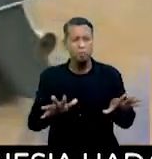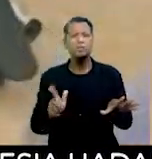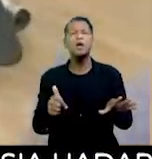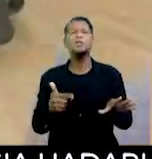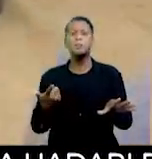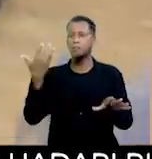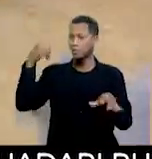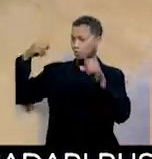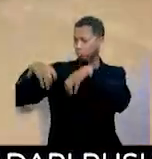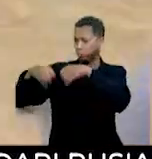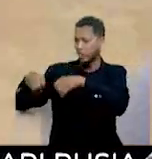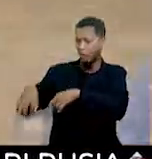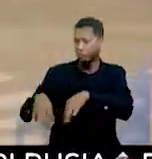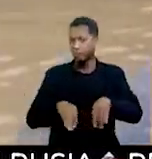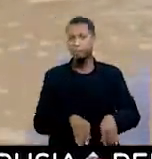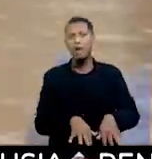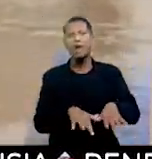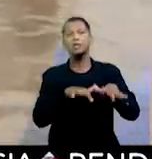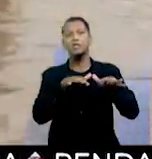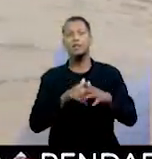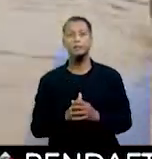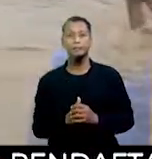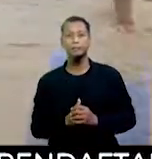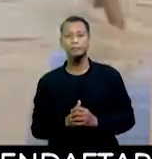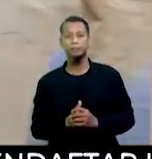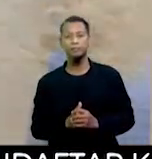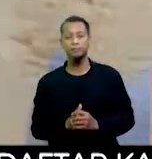terjadi. Dari Serang, Banten, Mahesa Apriandi, iNews melaporkan.